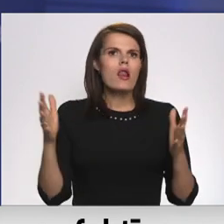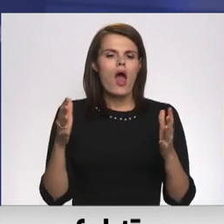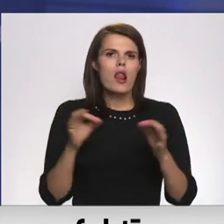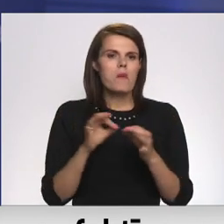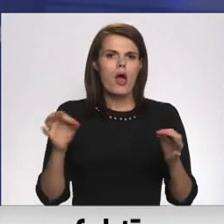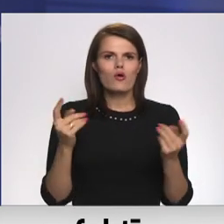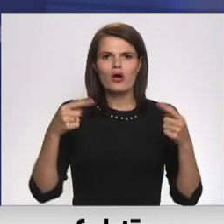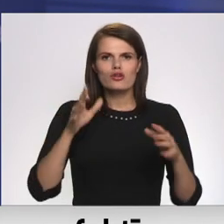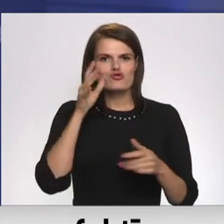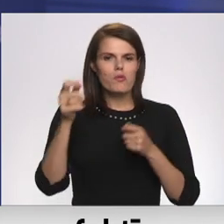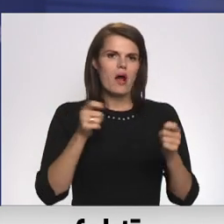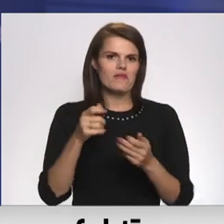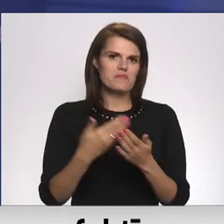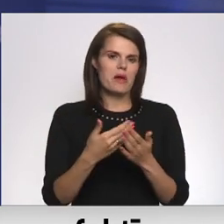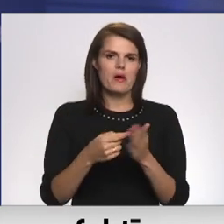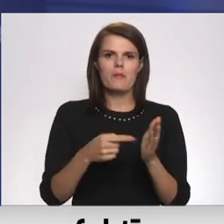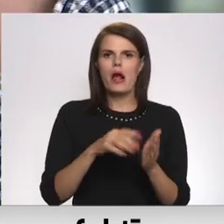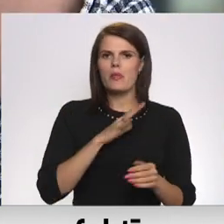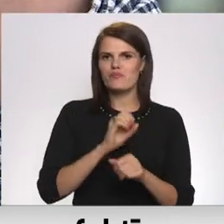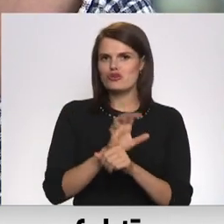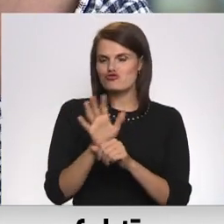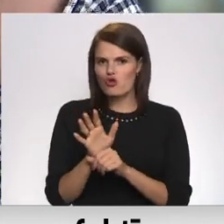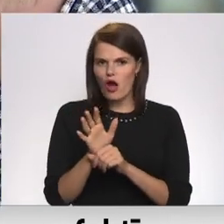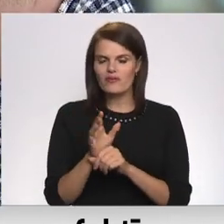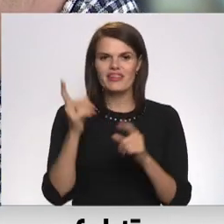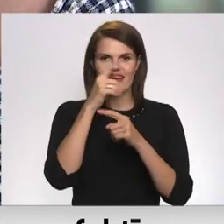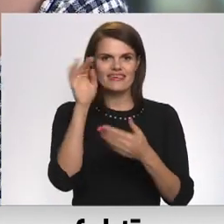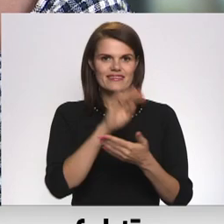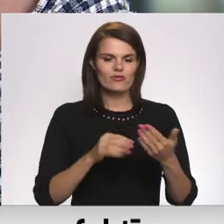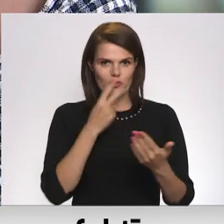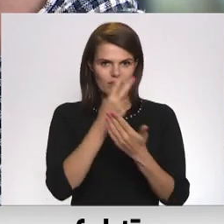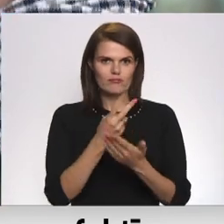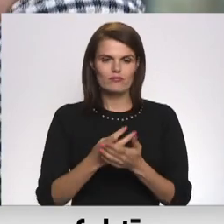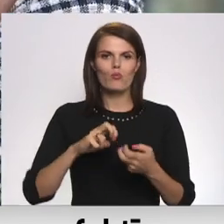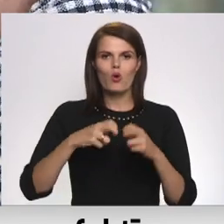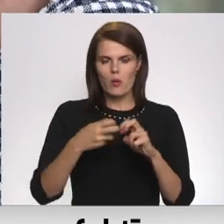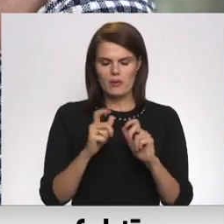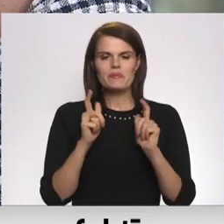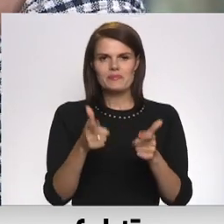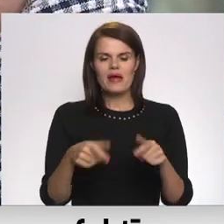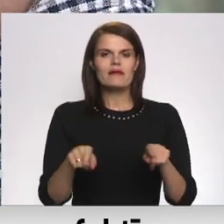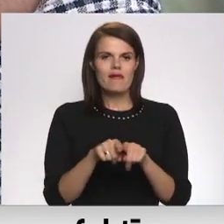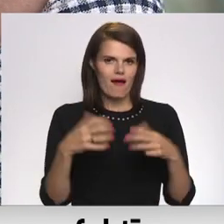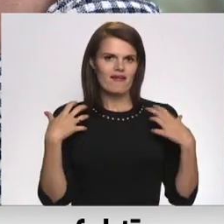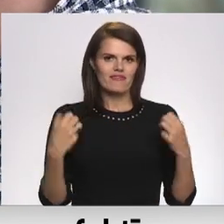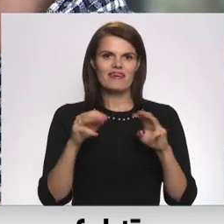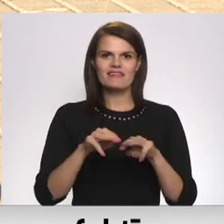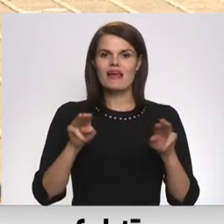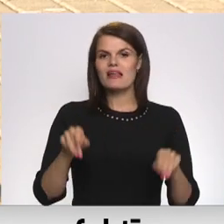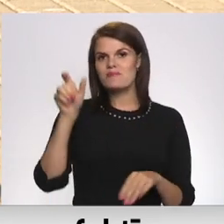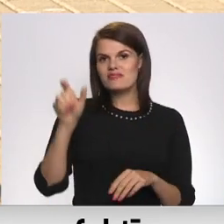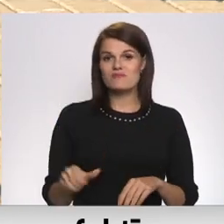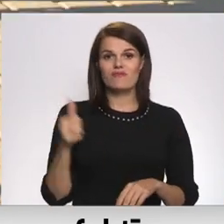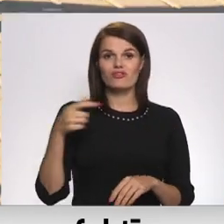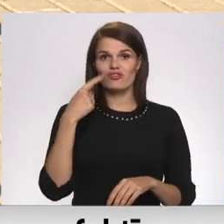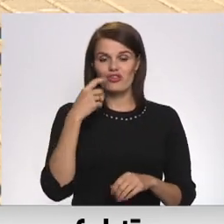pārvaldībai, nu, piemēram, kāda bija COVID-19 pandēmija. Ziņojumā izgaismotajām problēmām piekrīt veselības ministrs, kurš stāsta,